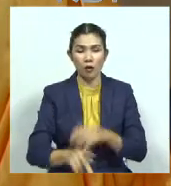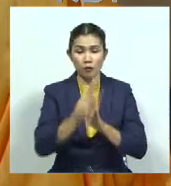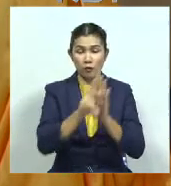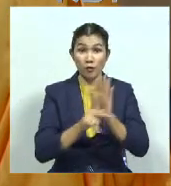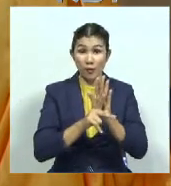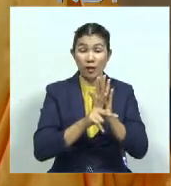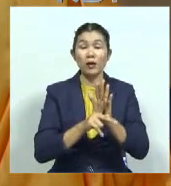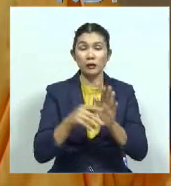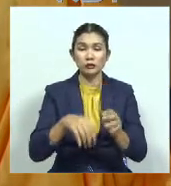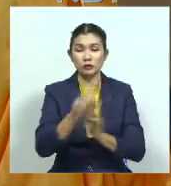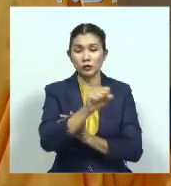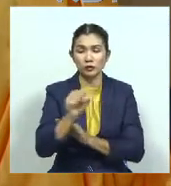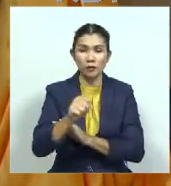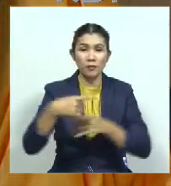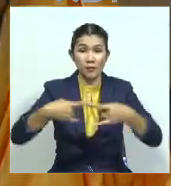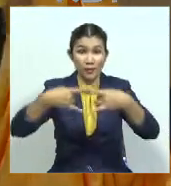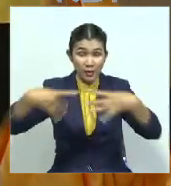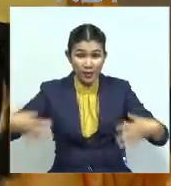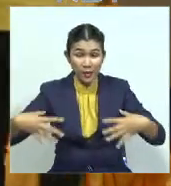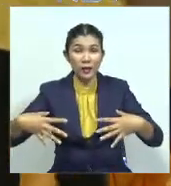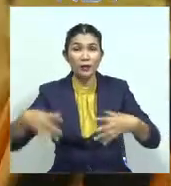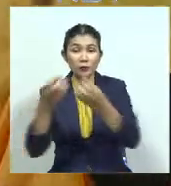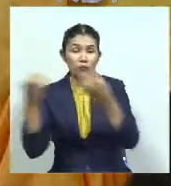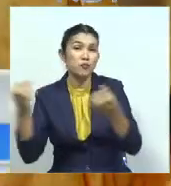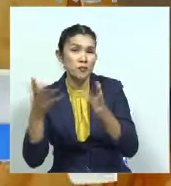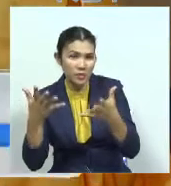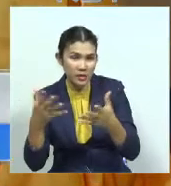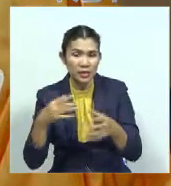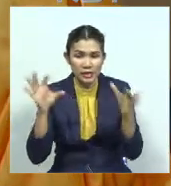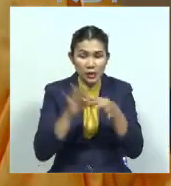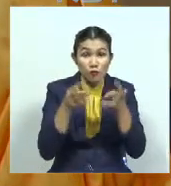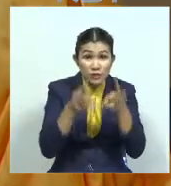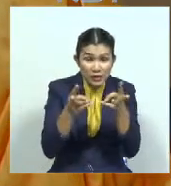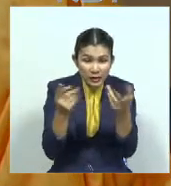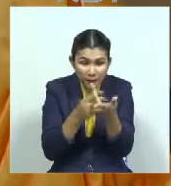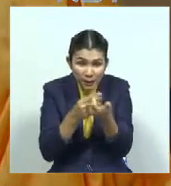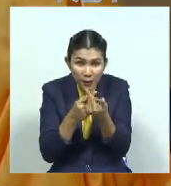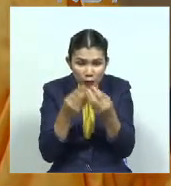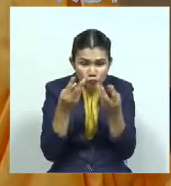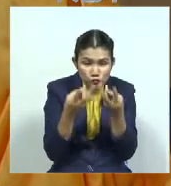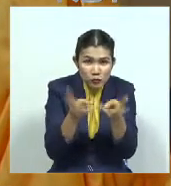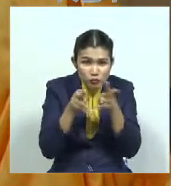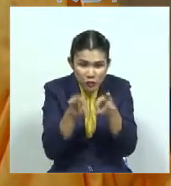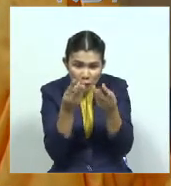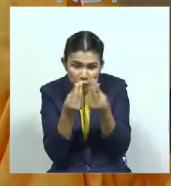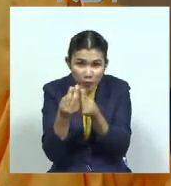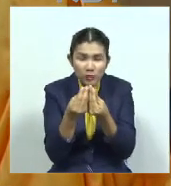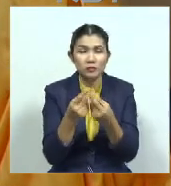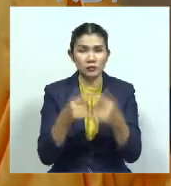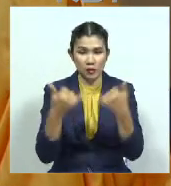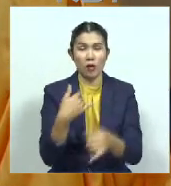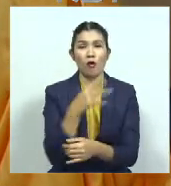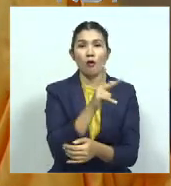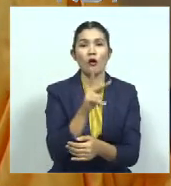สสไม่ขัดหรือแย้งกับรัฐธรรมนูญนะคะในเรื่องของการคำนวณซึ่งกกต.ก็ได้ย้ำมาโดยตลอดว่าได้เตรียมความพร้อมไว้หมด